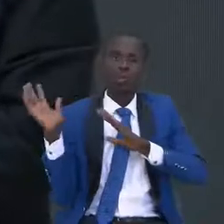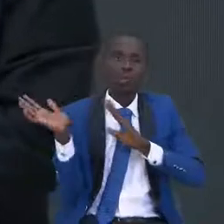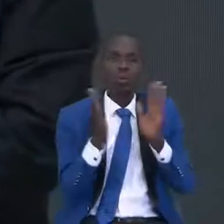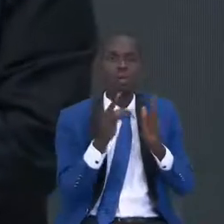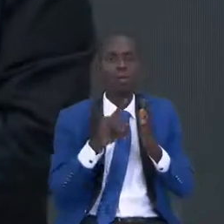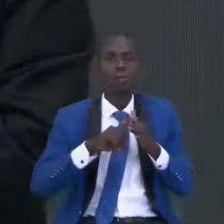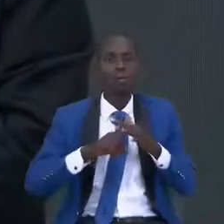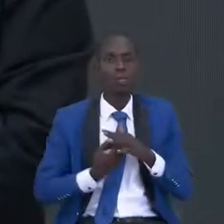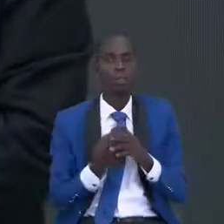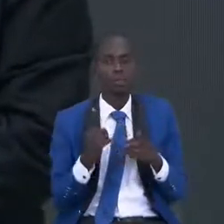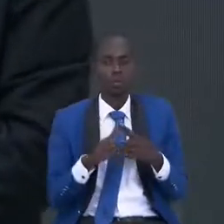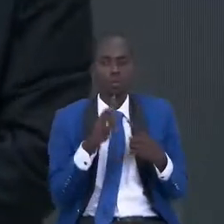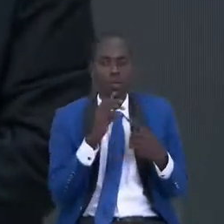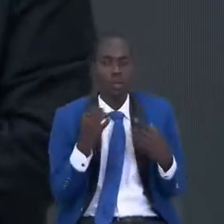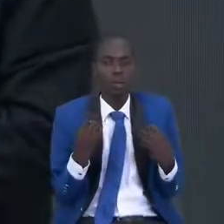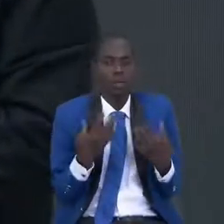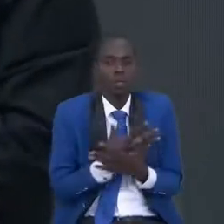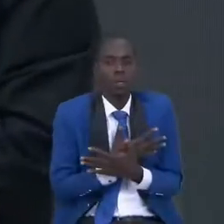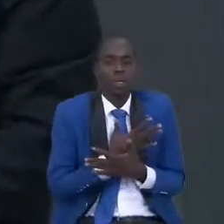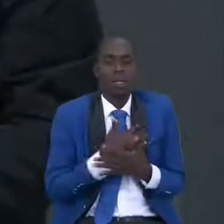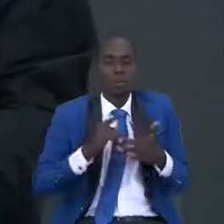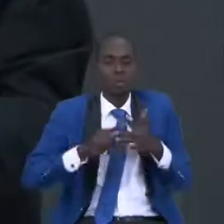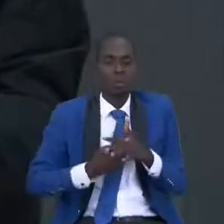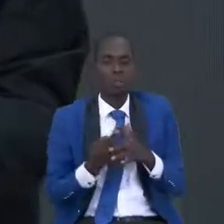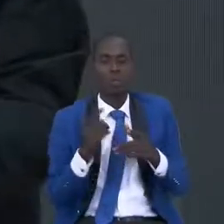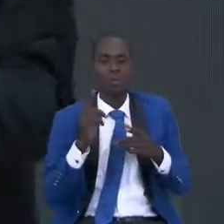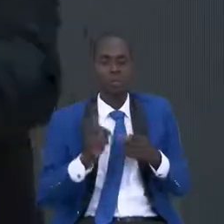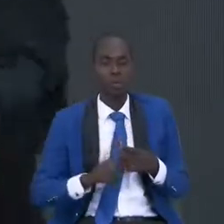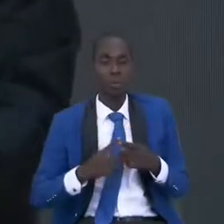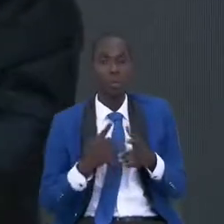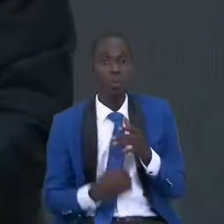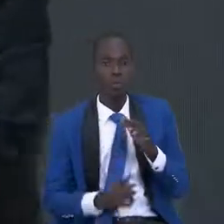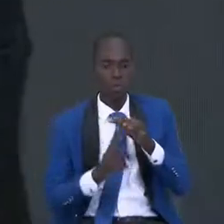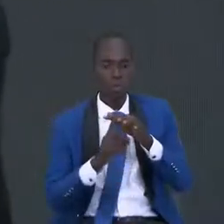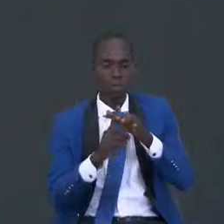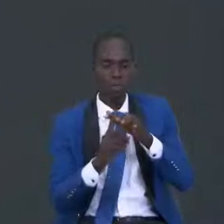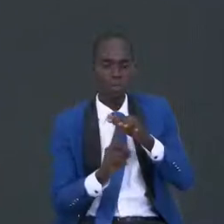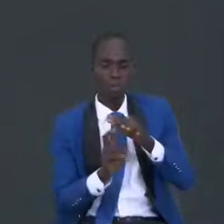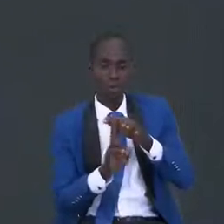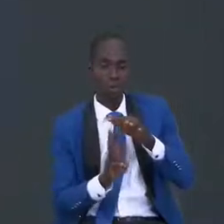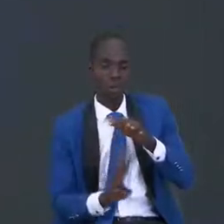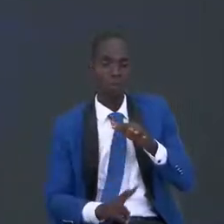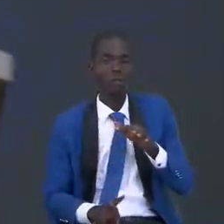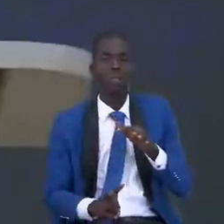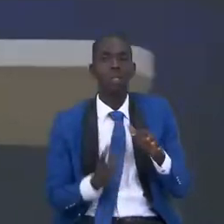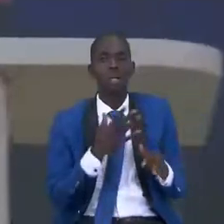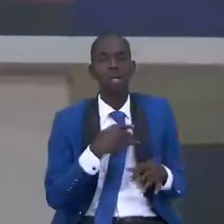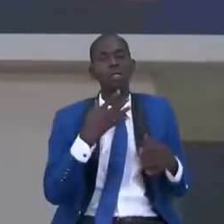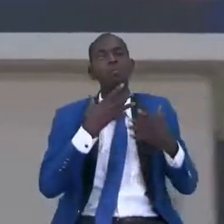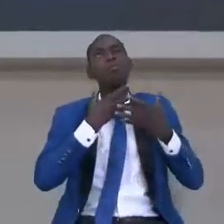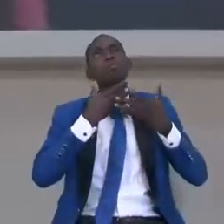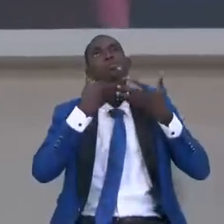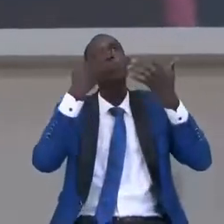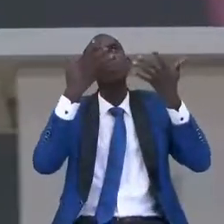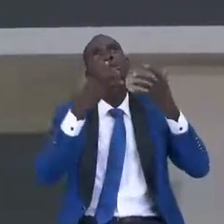à s'enfoncer, à enfoncer. Il s'écria, Seigneur, sauve-moi.